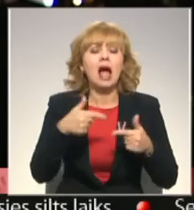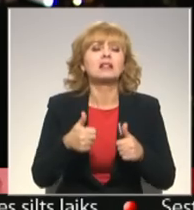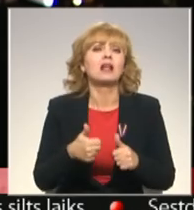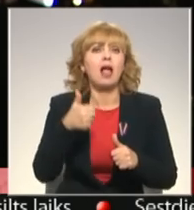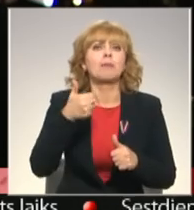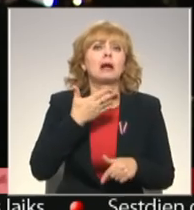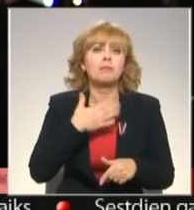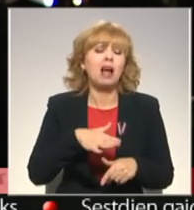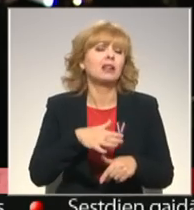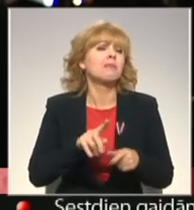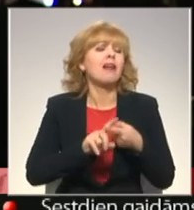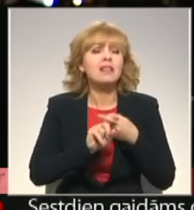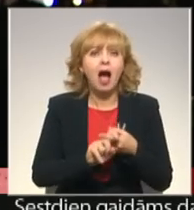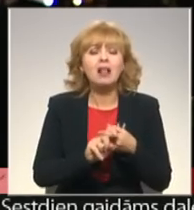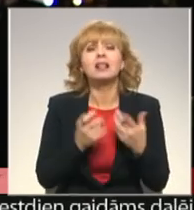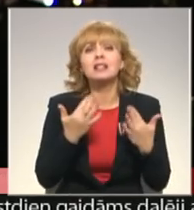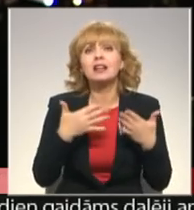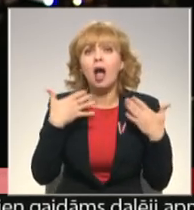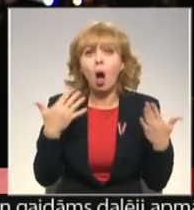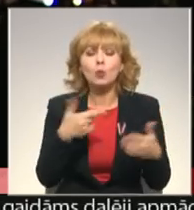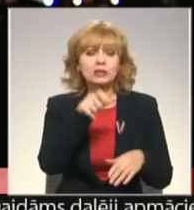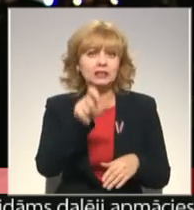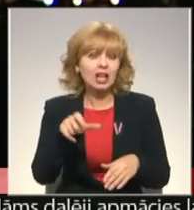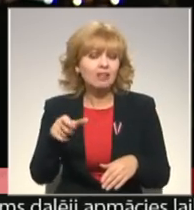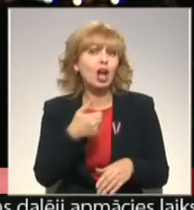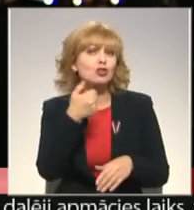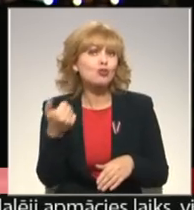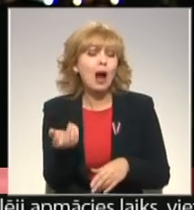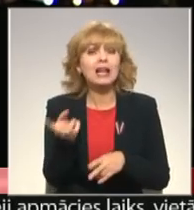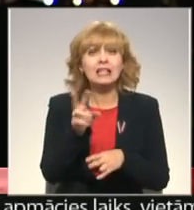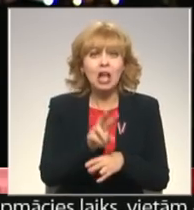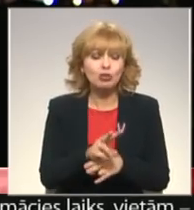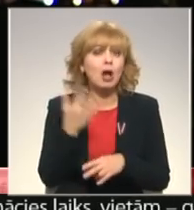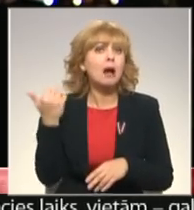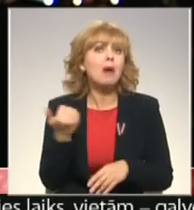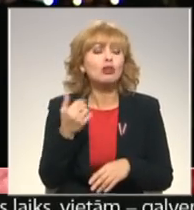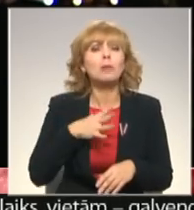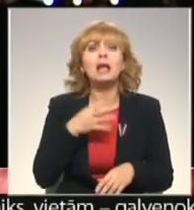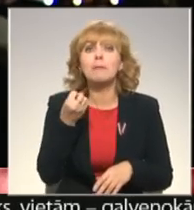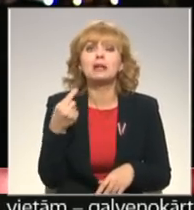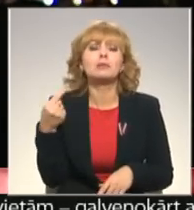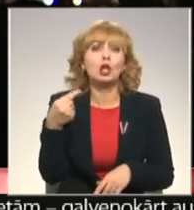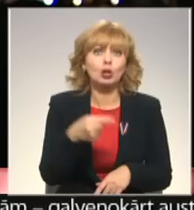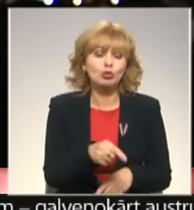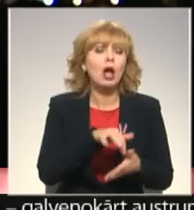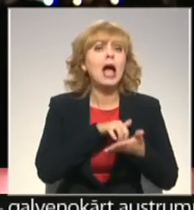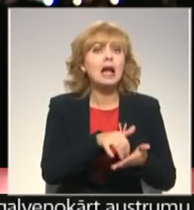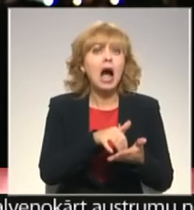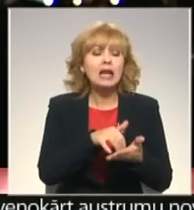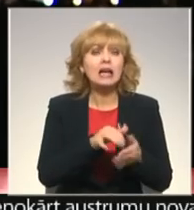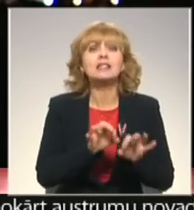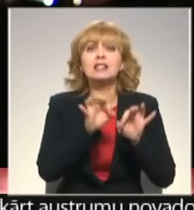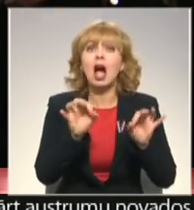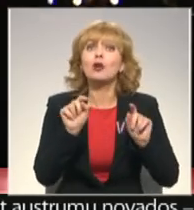gadījumā neatkarīgi no tā cik daudz cilvēki šogad ieratīsies pagājušogad tie bija aptuveni 15.000 gājiena sākums būs